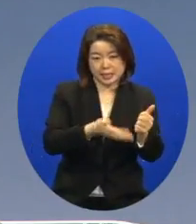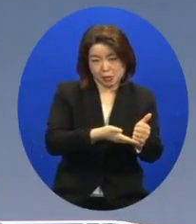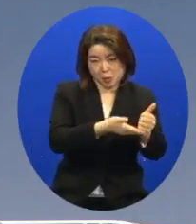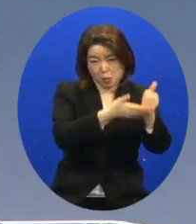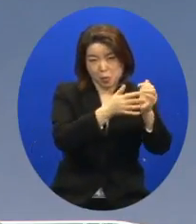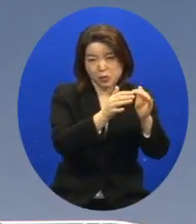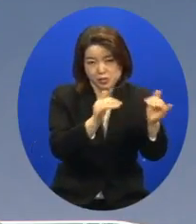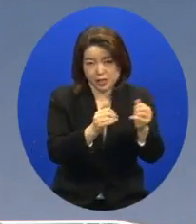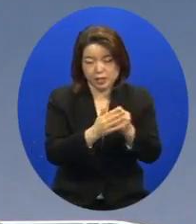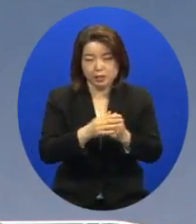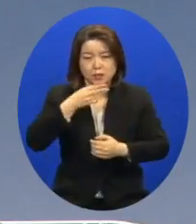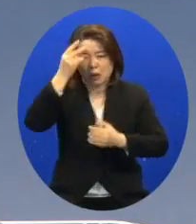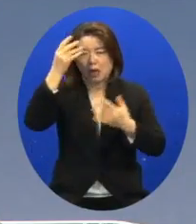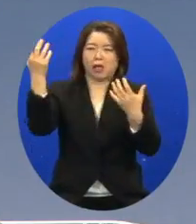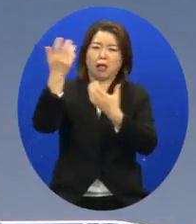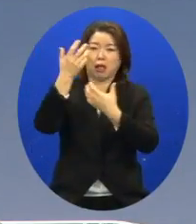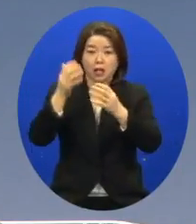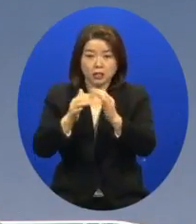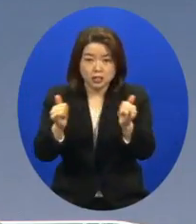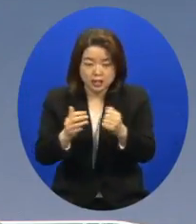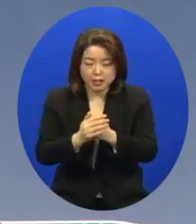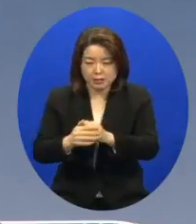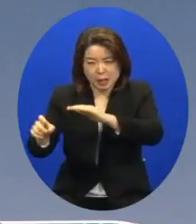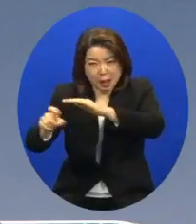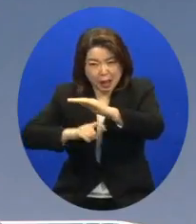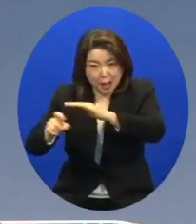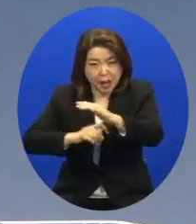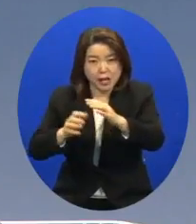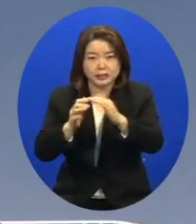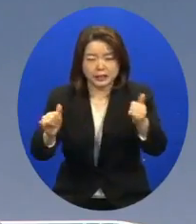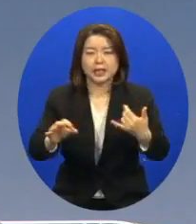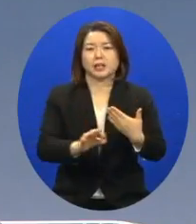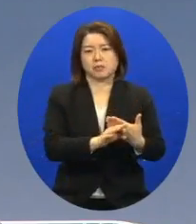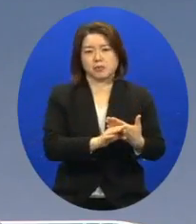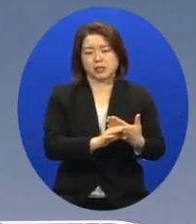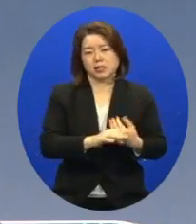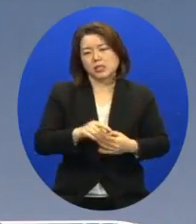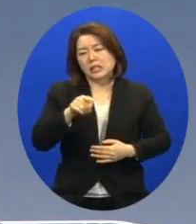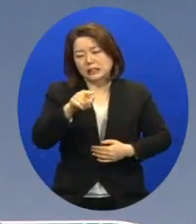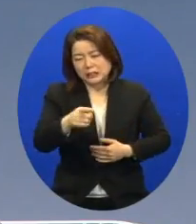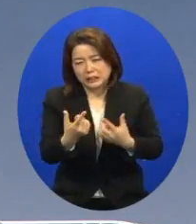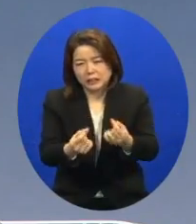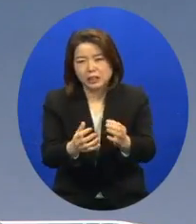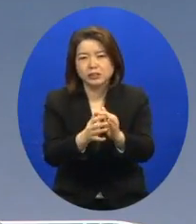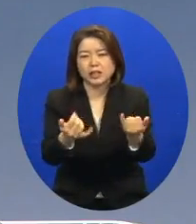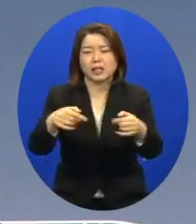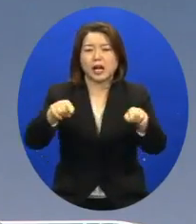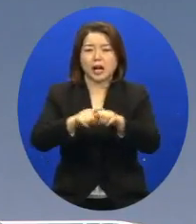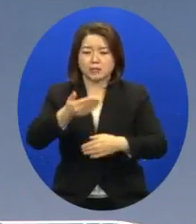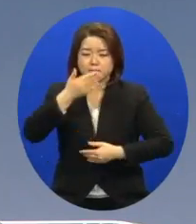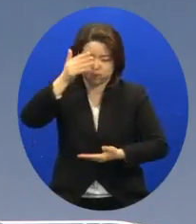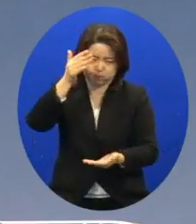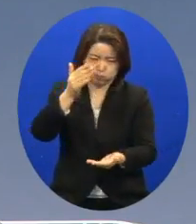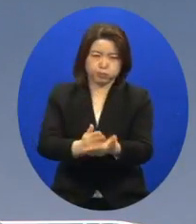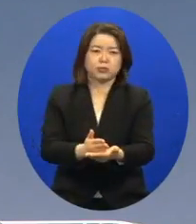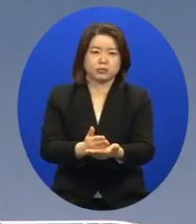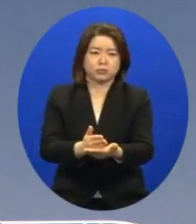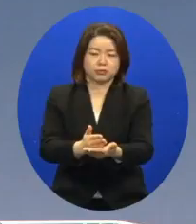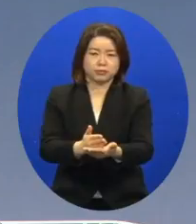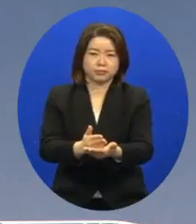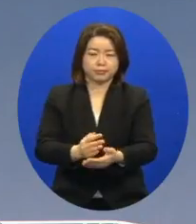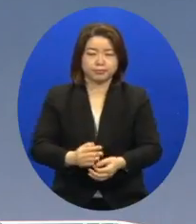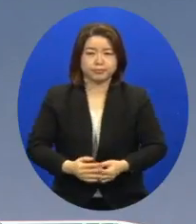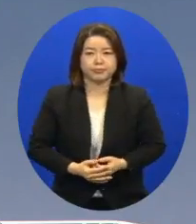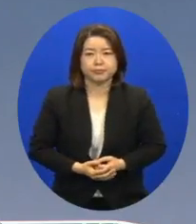하는 사람이거나 술 취하는 사람이거나 약탈하는 사람이면 그런 사람과는 함께 먹지도 말라